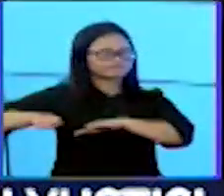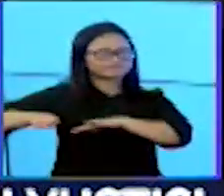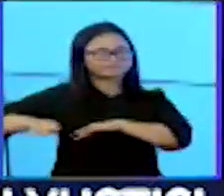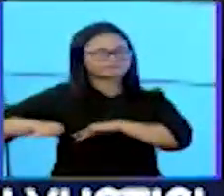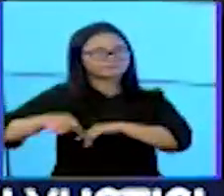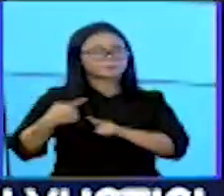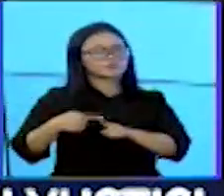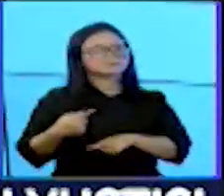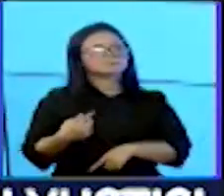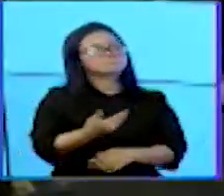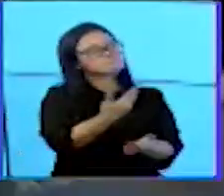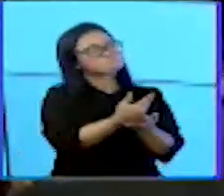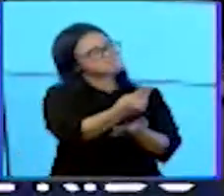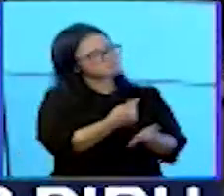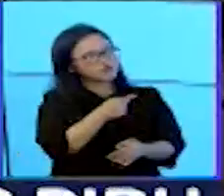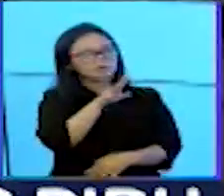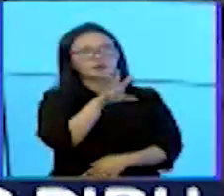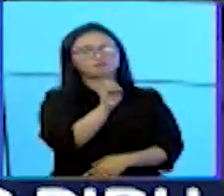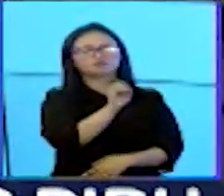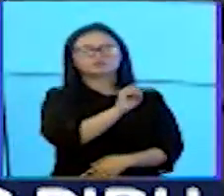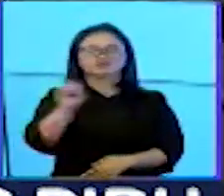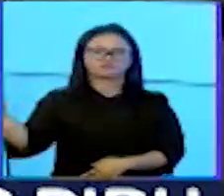dan didenda Rp52.000 per orang.